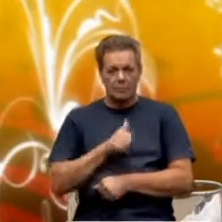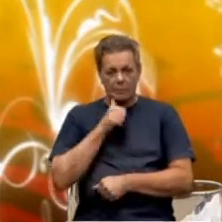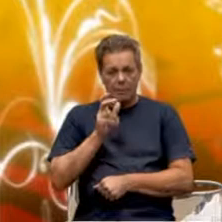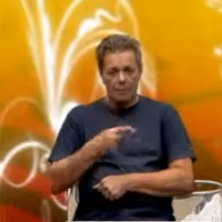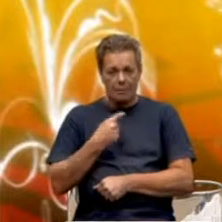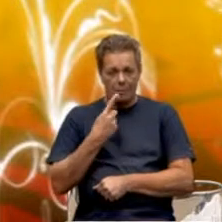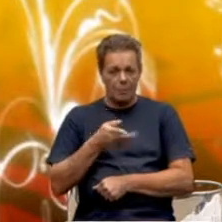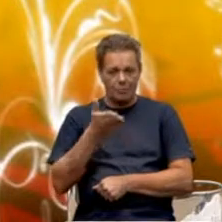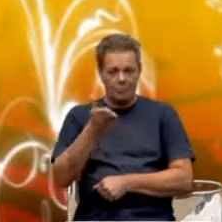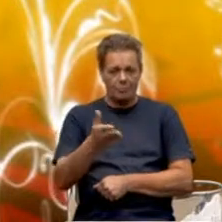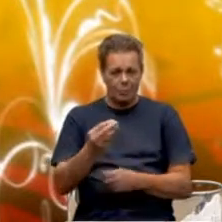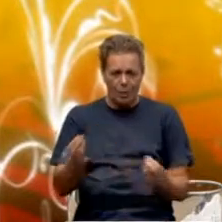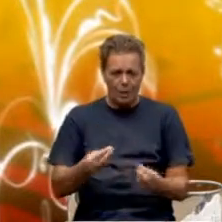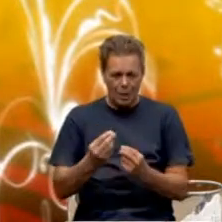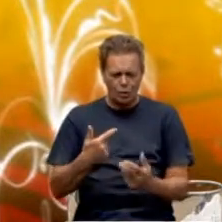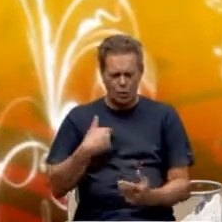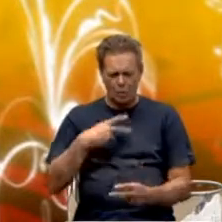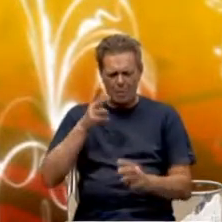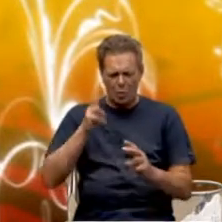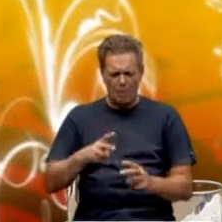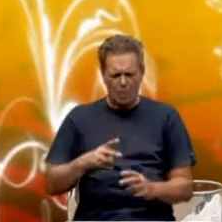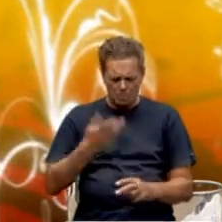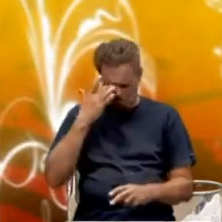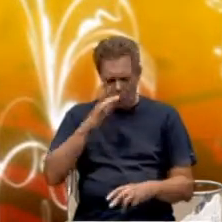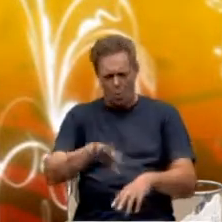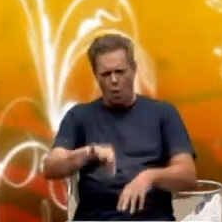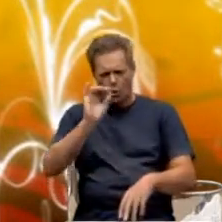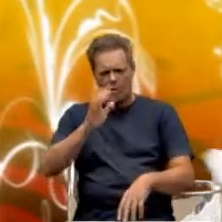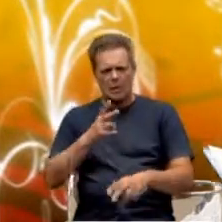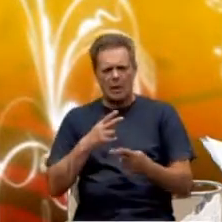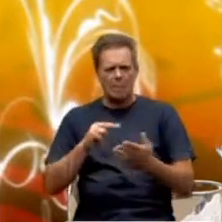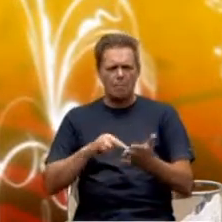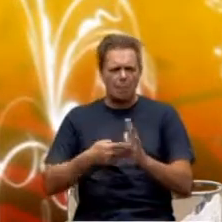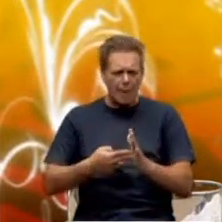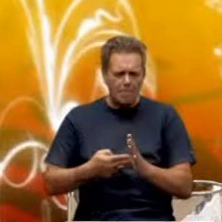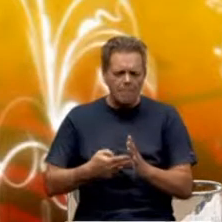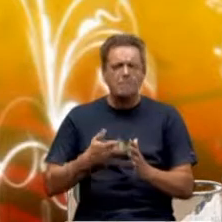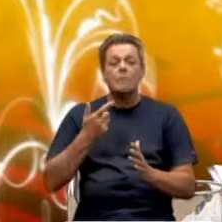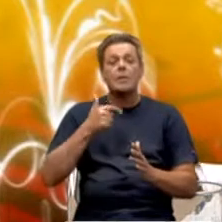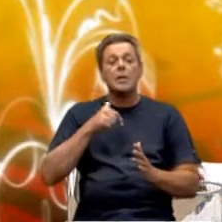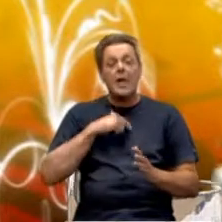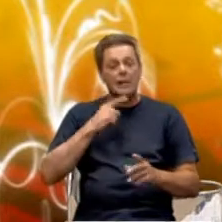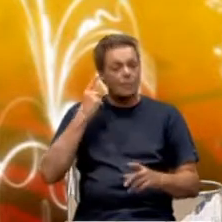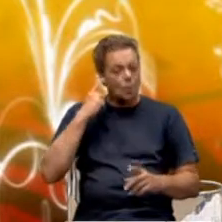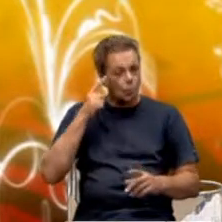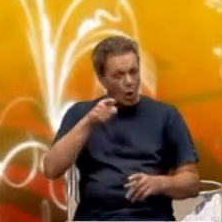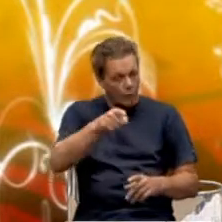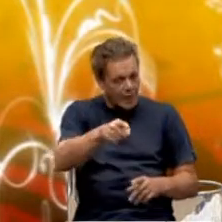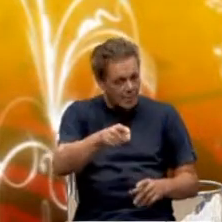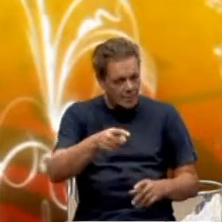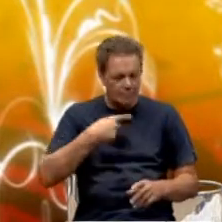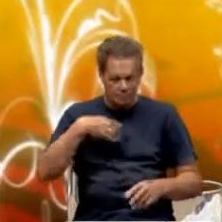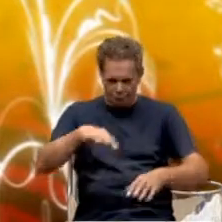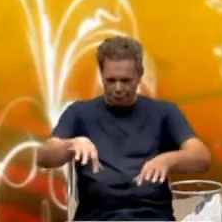je to nešto što mi moramo identificirati problem s kojim se nosimo. To sam od vas sada čula, ja samo ponavljam. Ja samo